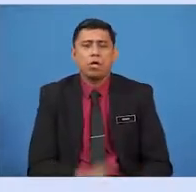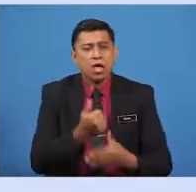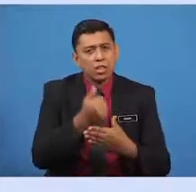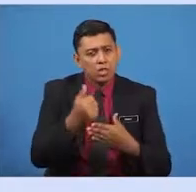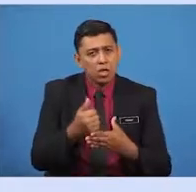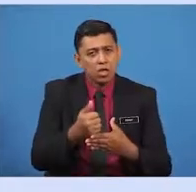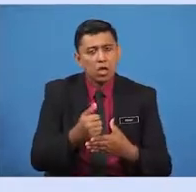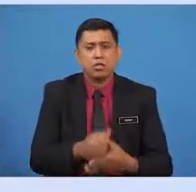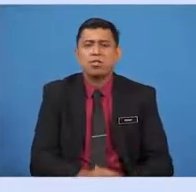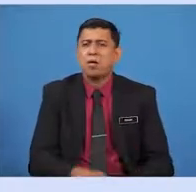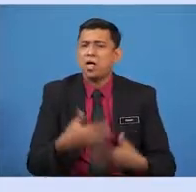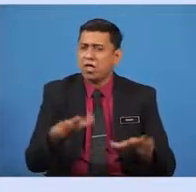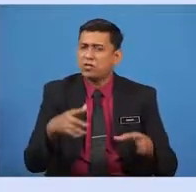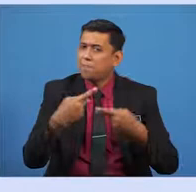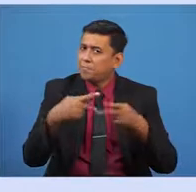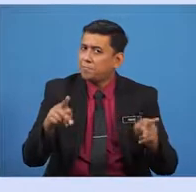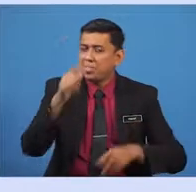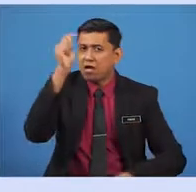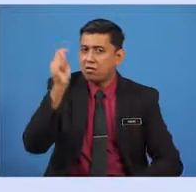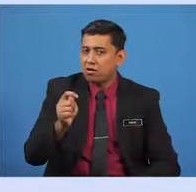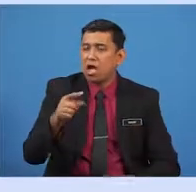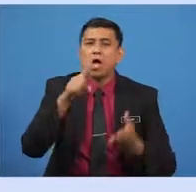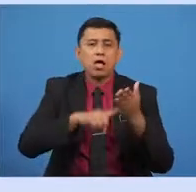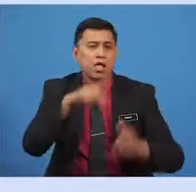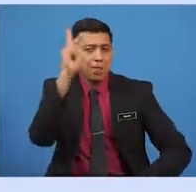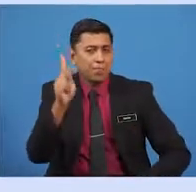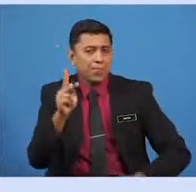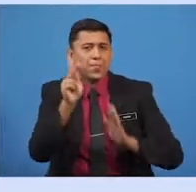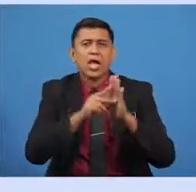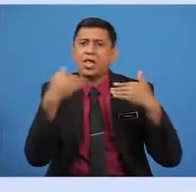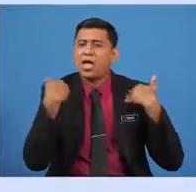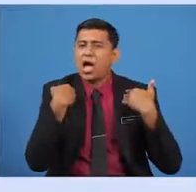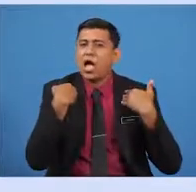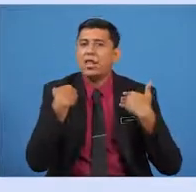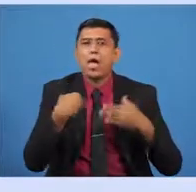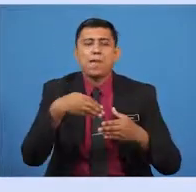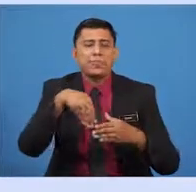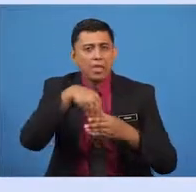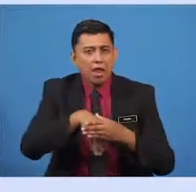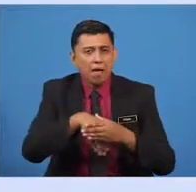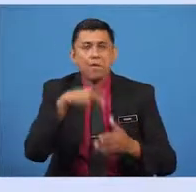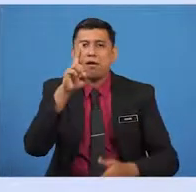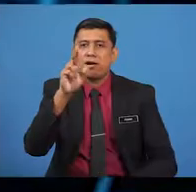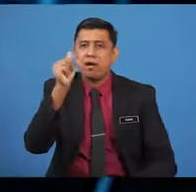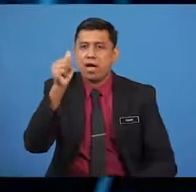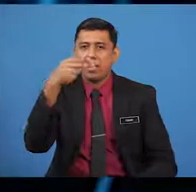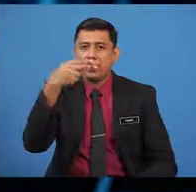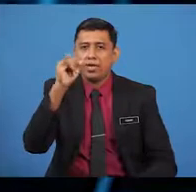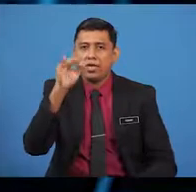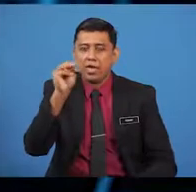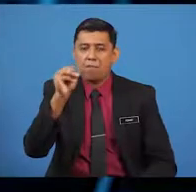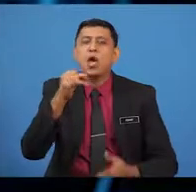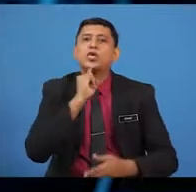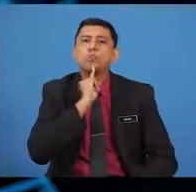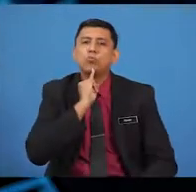adakah anda pernah bertanya apakah keadaan bayi semasa dalam rahim ibu?